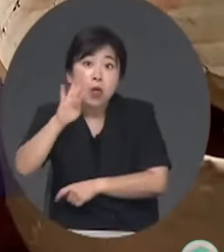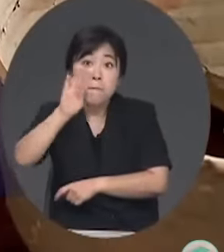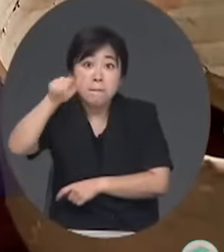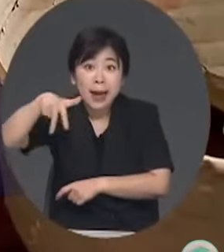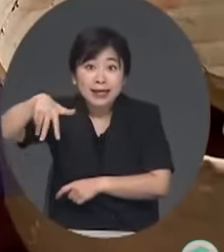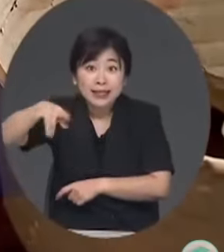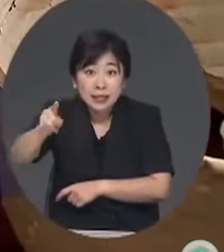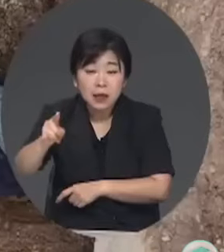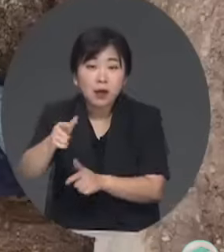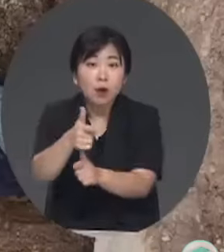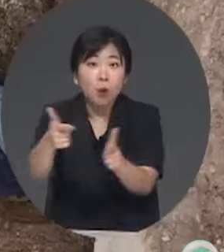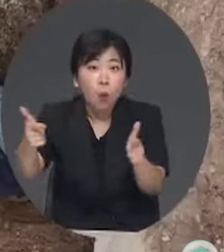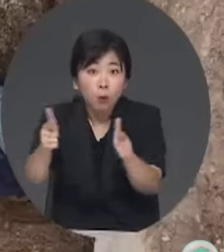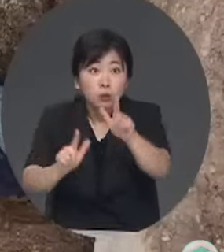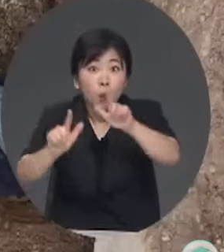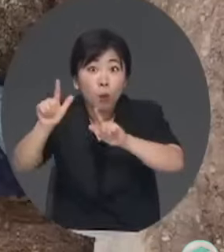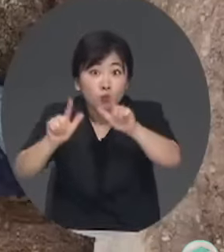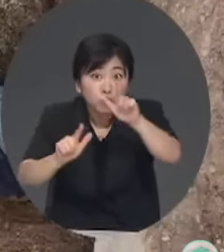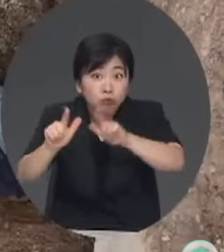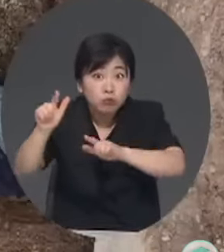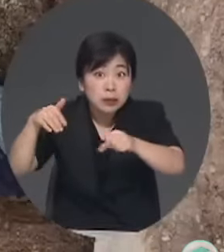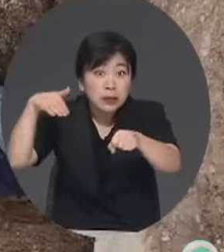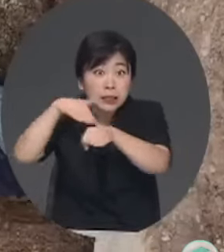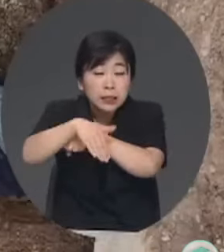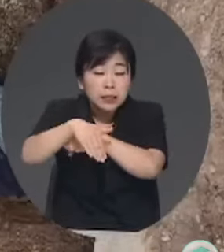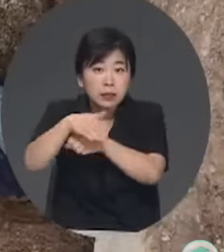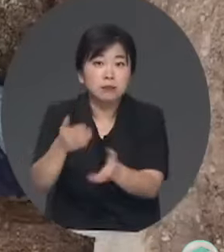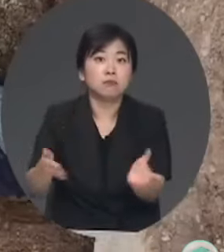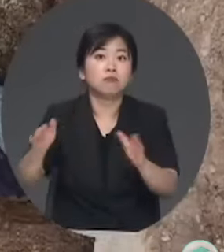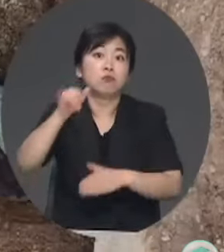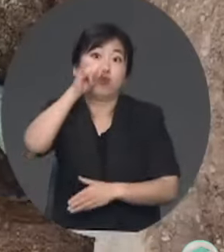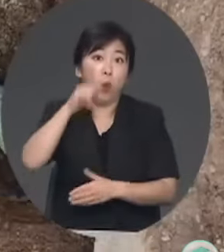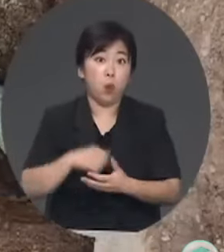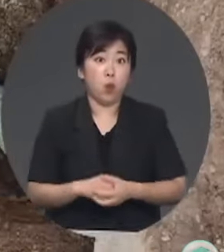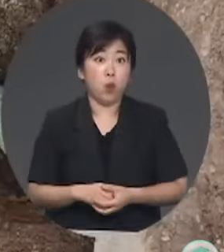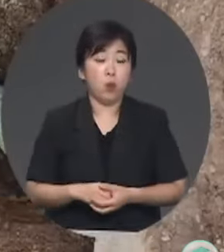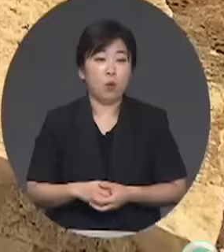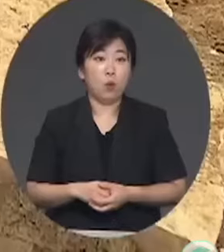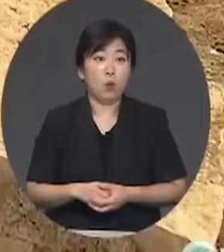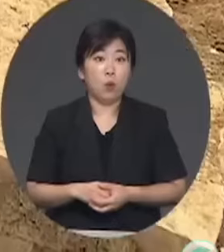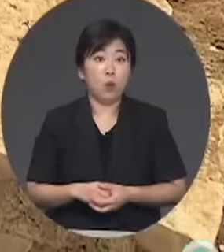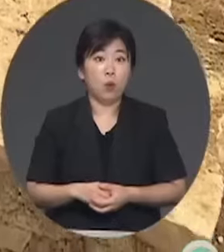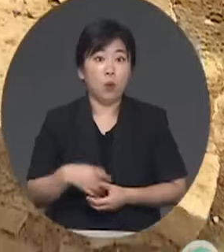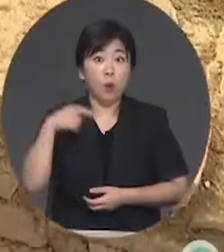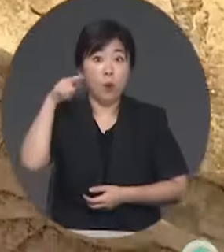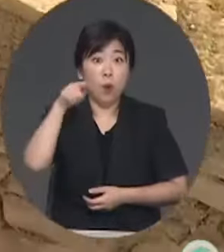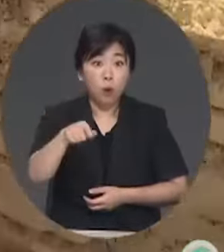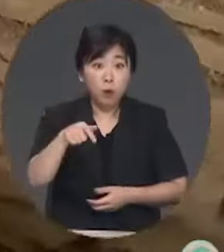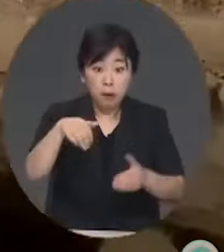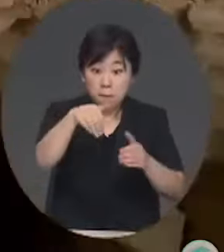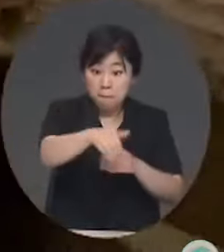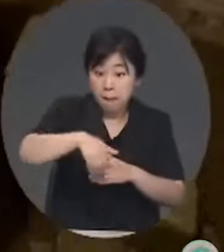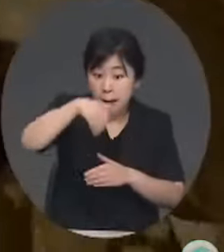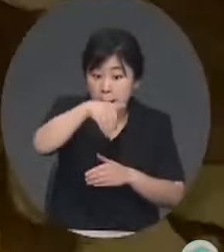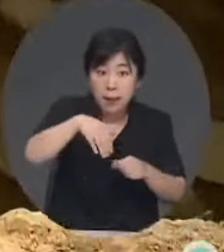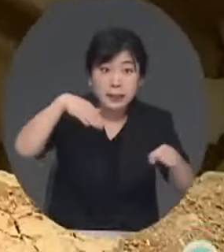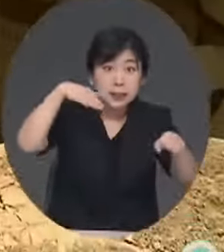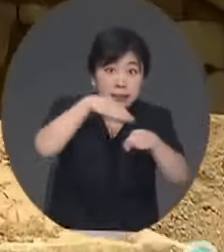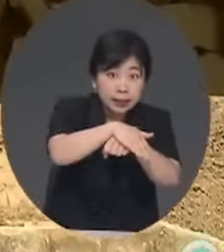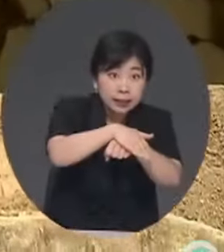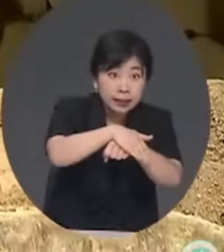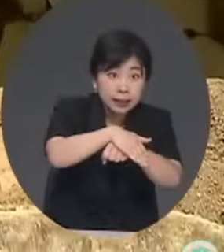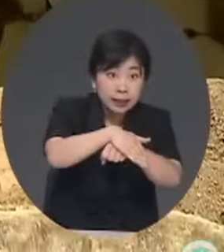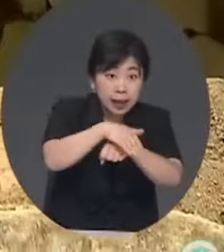되었습니다. 그 중에는 외계 판갑이 뭐 대표적인 또 유물이라고 할 수가 있겠습니다. 출토 유물과 축조 방식으로 보아